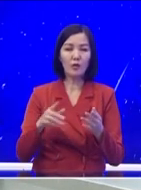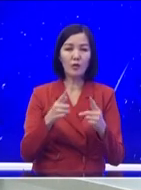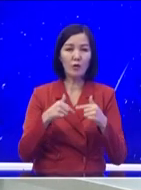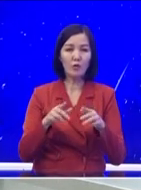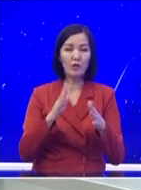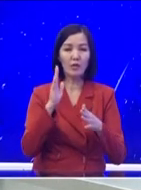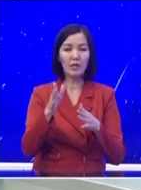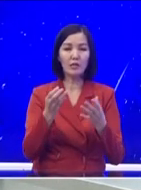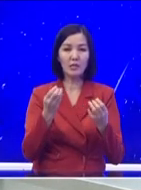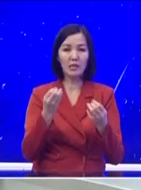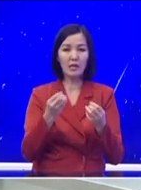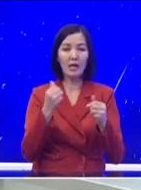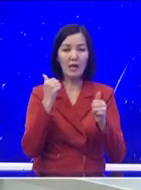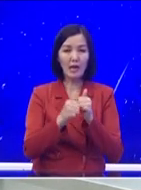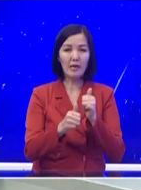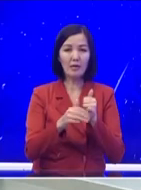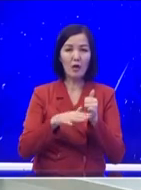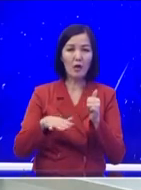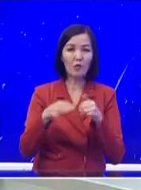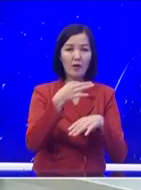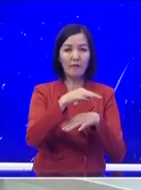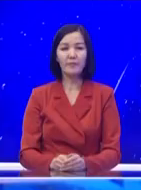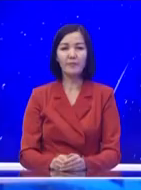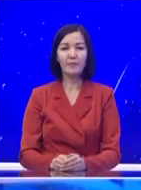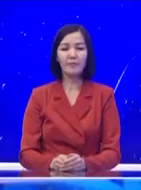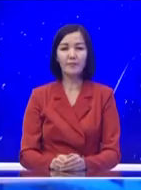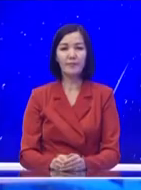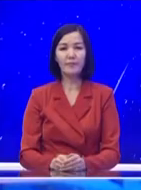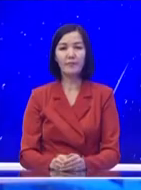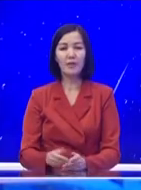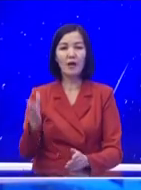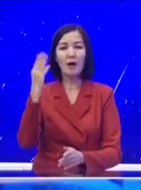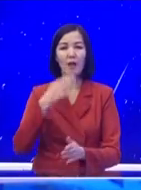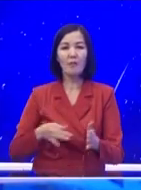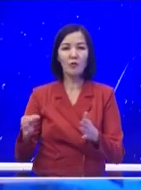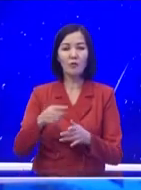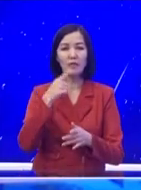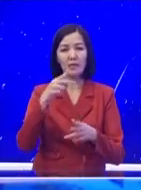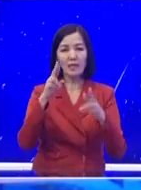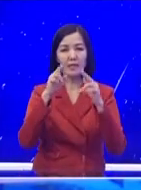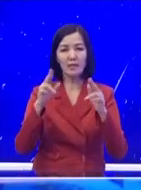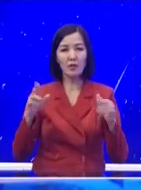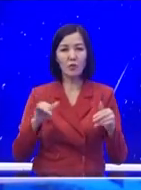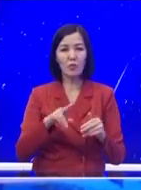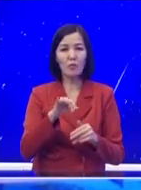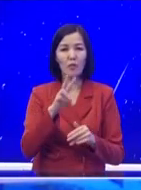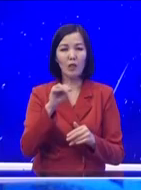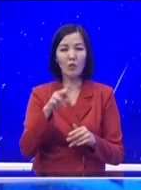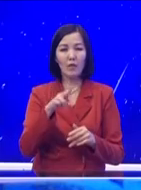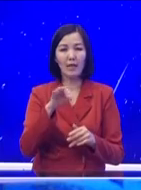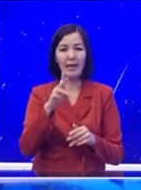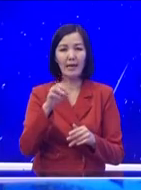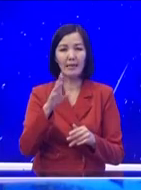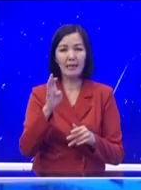Енді келешекте әр ауданда да осындай штаб құрамыз. Облыстық тіл сарайында умлаут, яғни латын